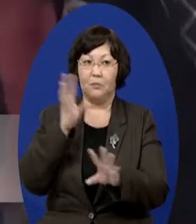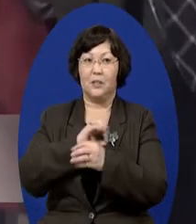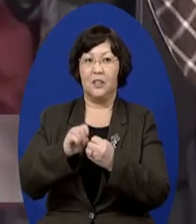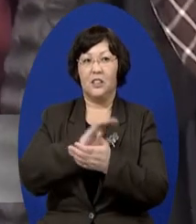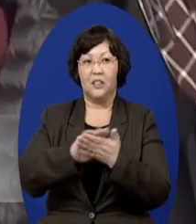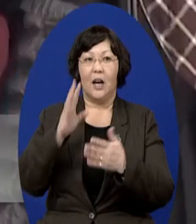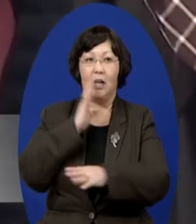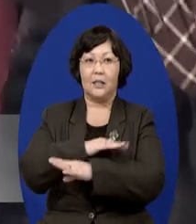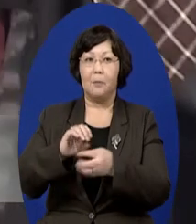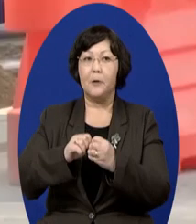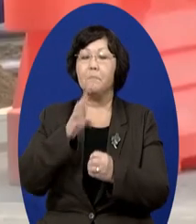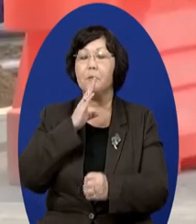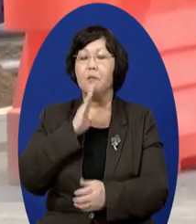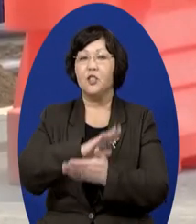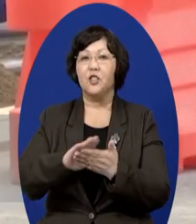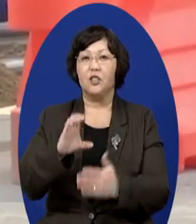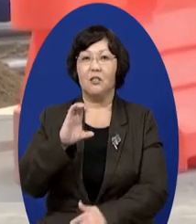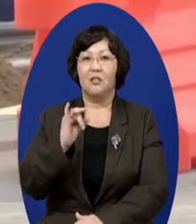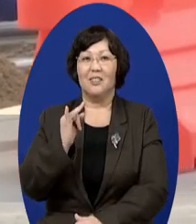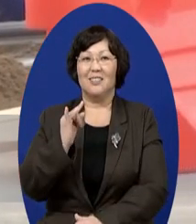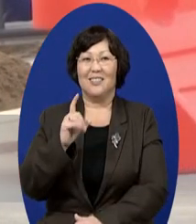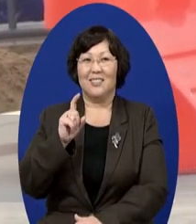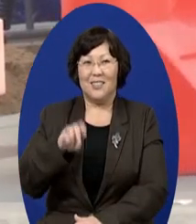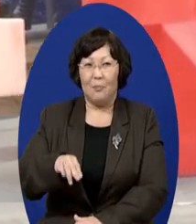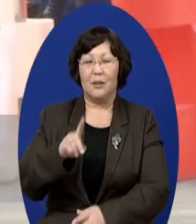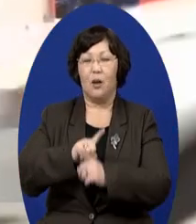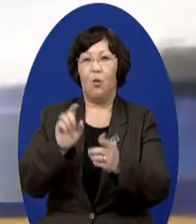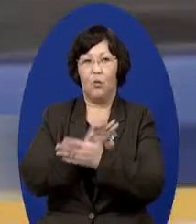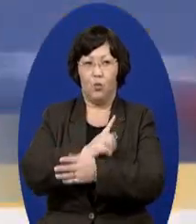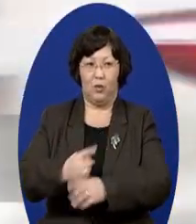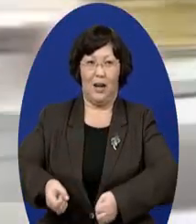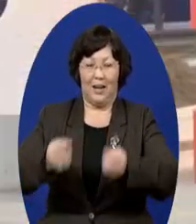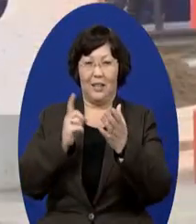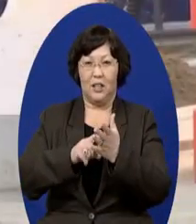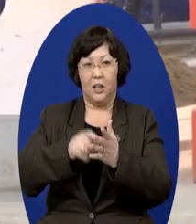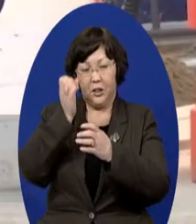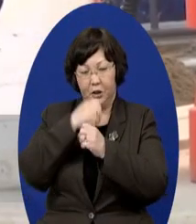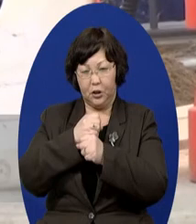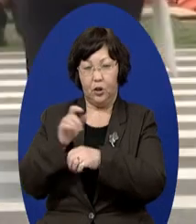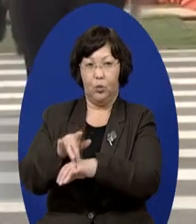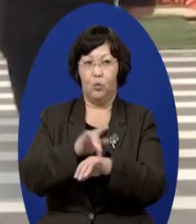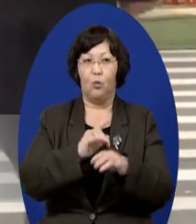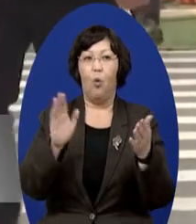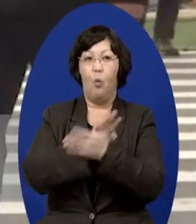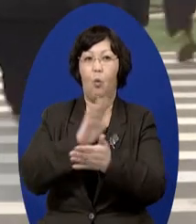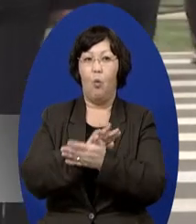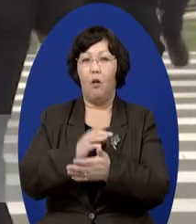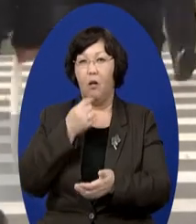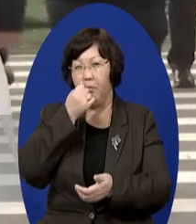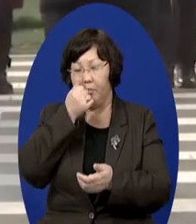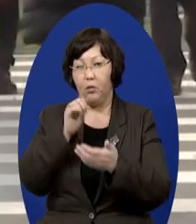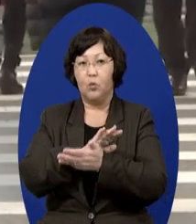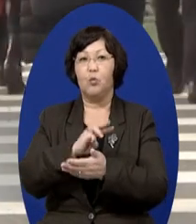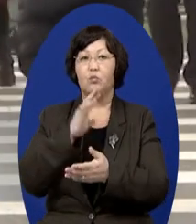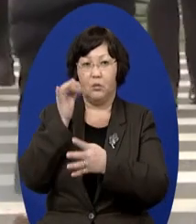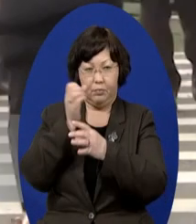нэвтрэх төлөвтэй байна. Шин системийн дагуу илүү хурдан үр дүн гаргахын тулд шинжилгээний төвүүдэд антигений төрөвчлсөн шинжилгээг нэвтрүүлж,